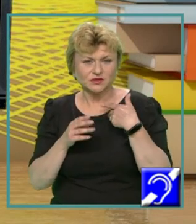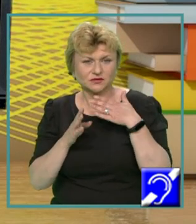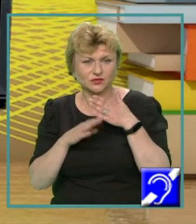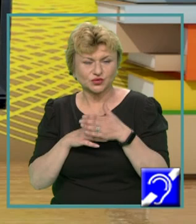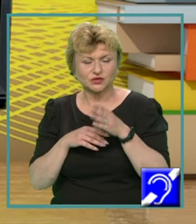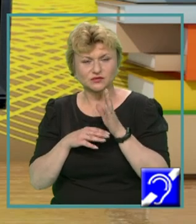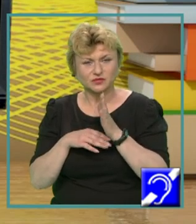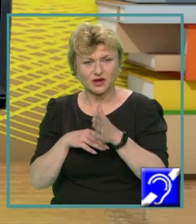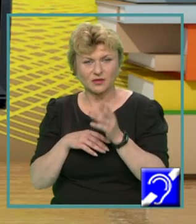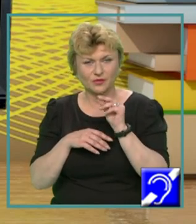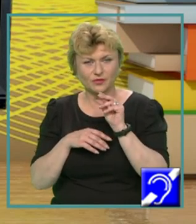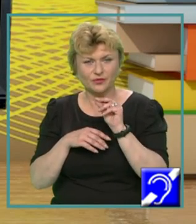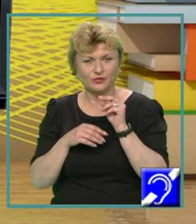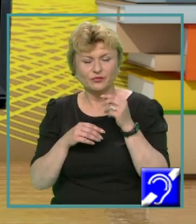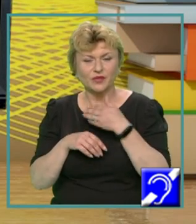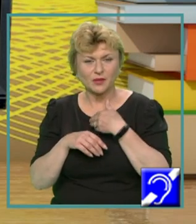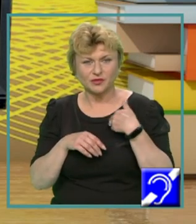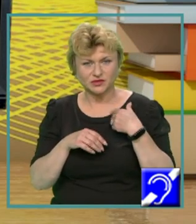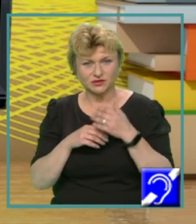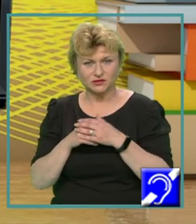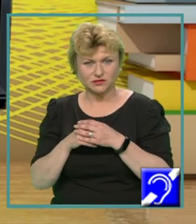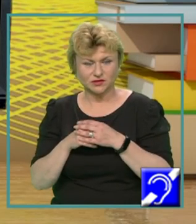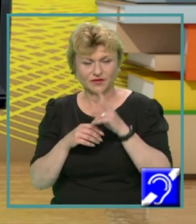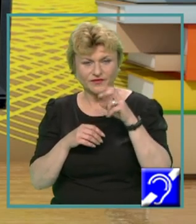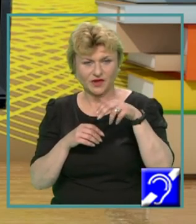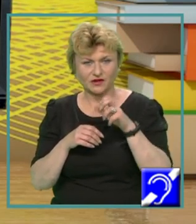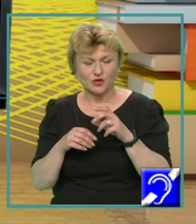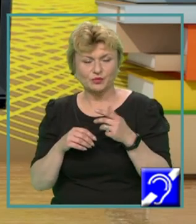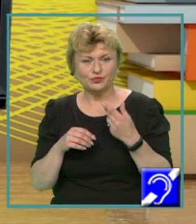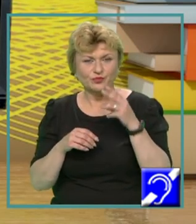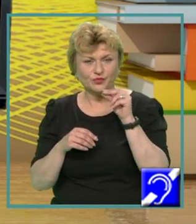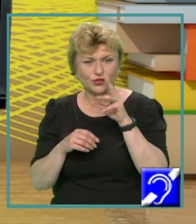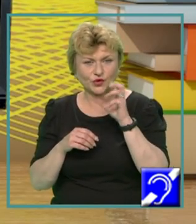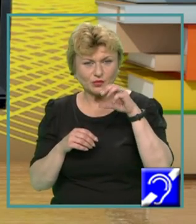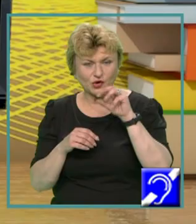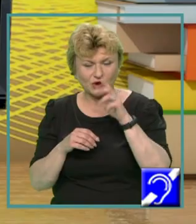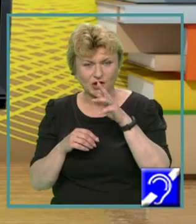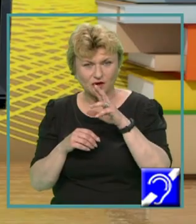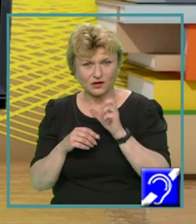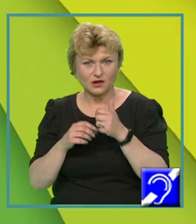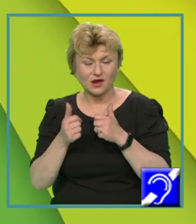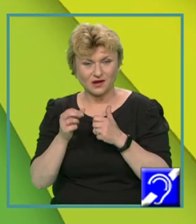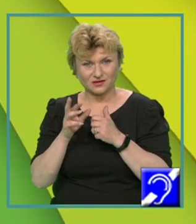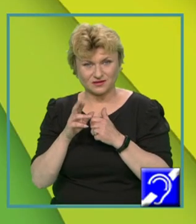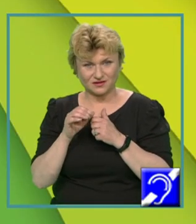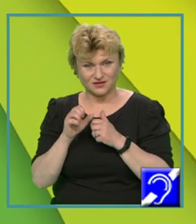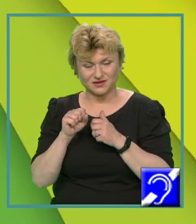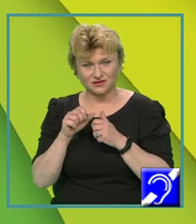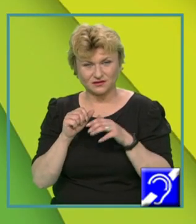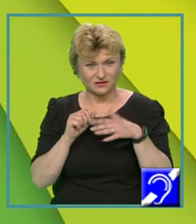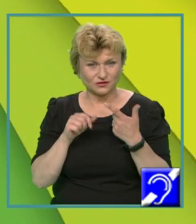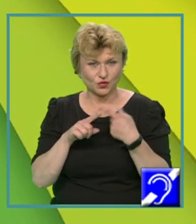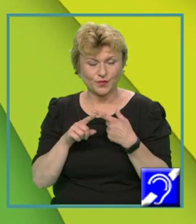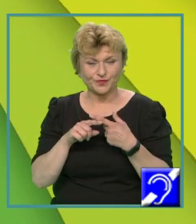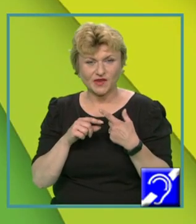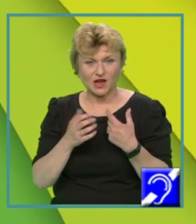face schimbul de gaze și se întorc venele pulmonare aici în atriul stâng cu oxigen. La adevărat și